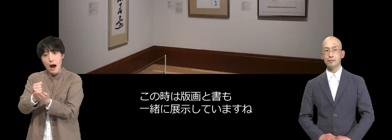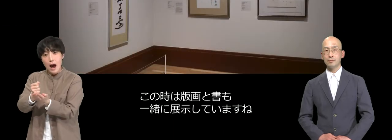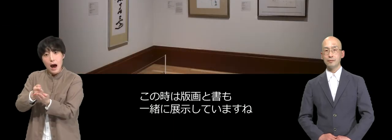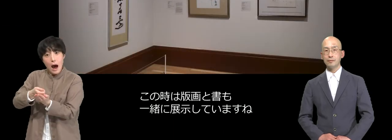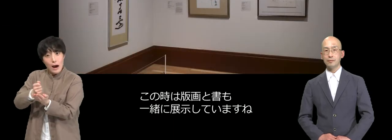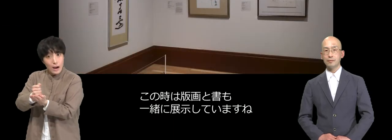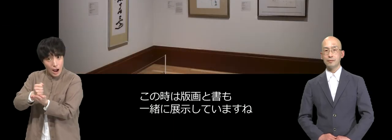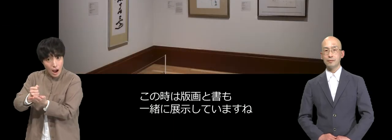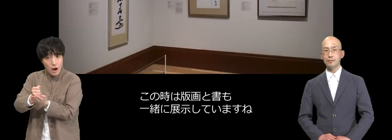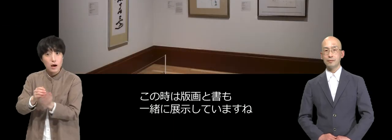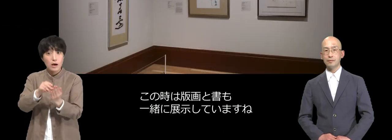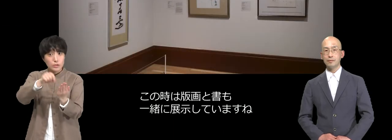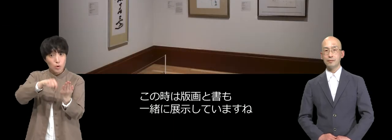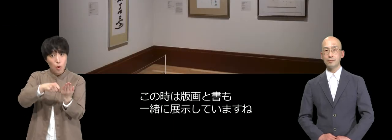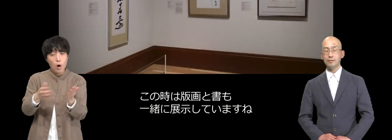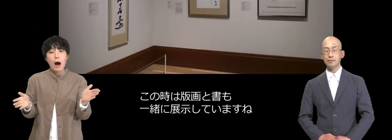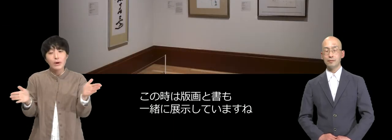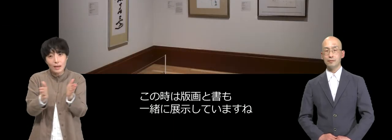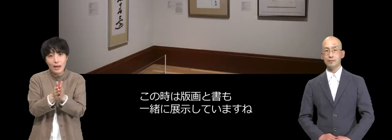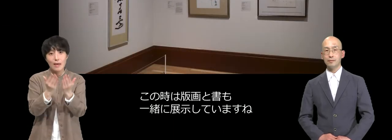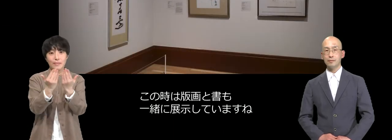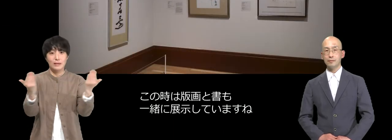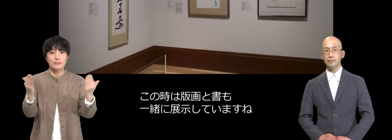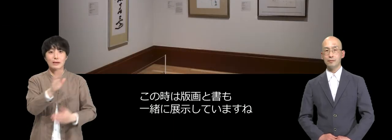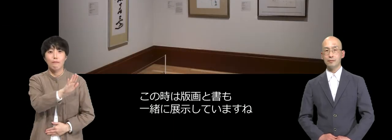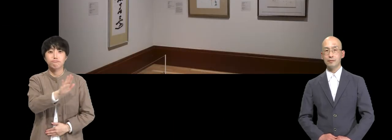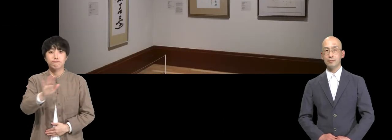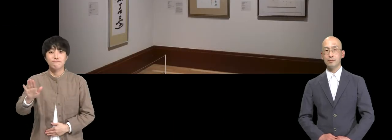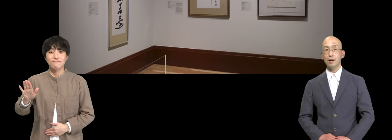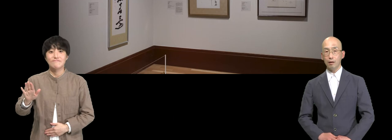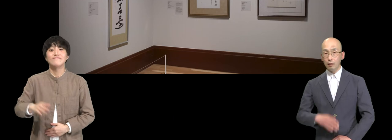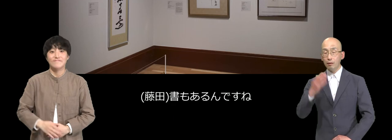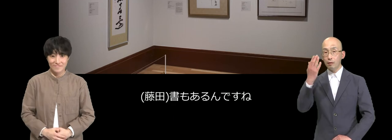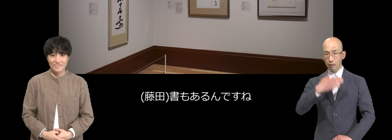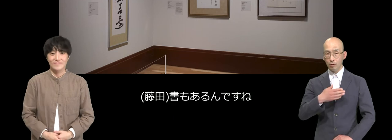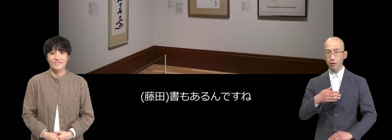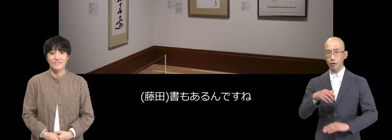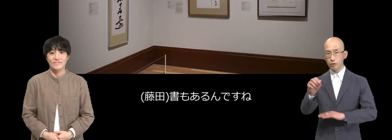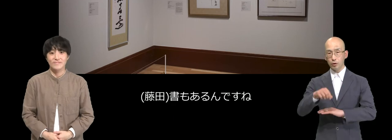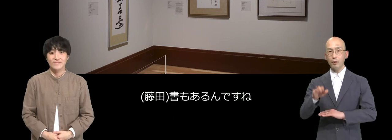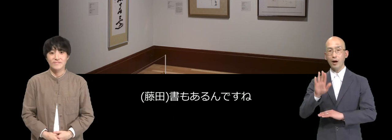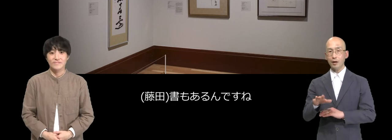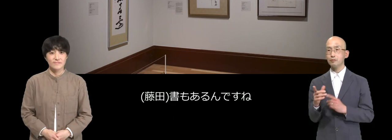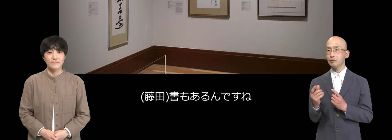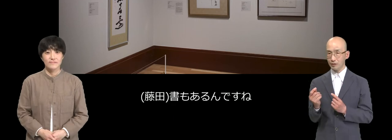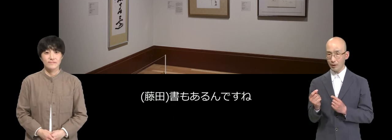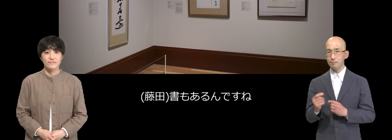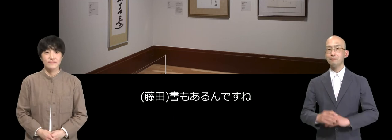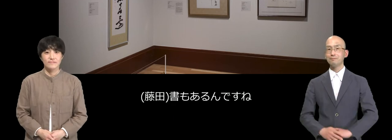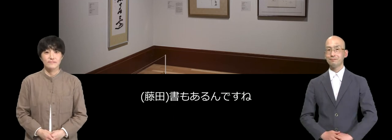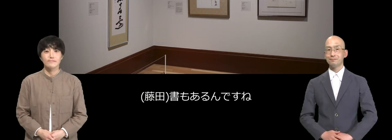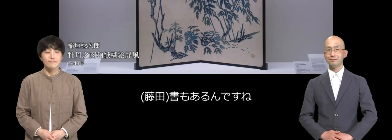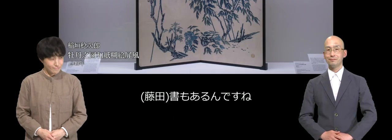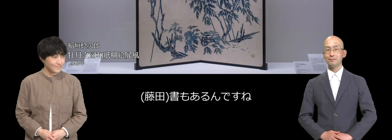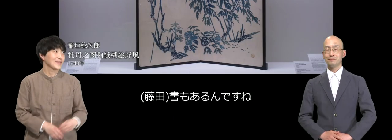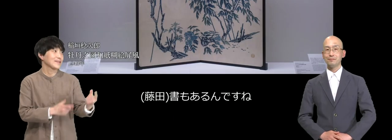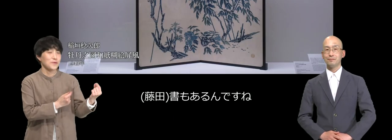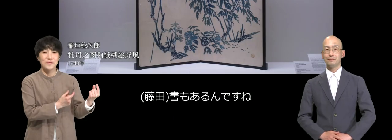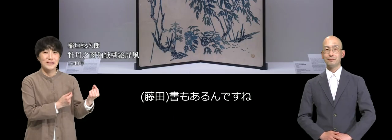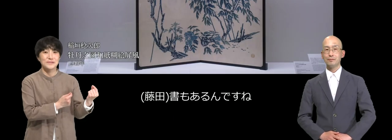もっと書も一緒に展示していますね性もあるんですねはい